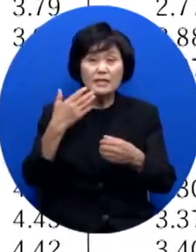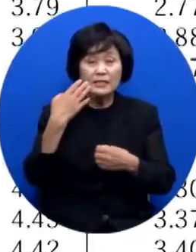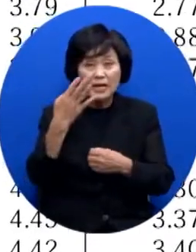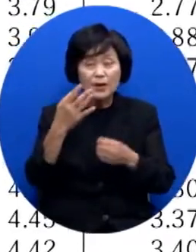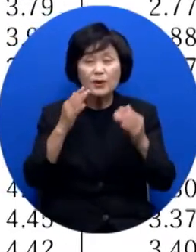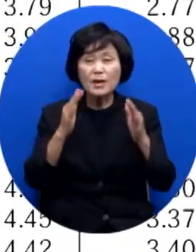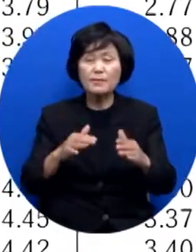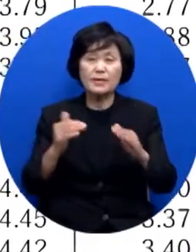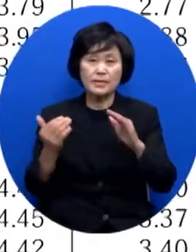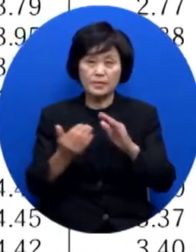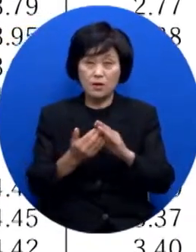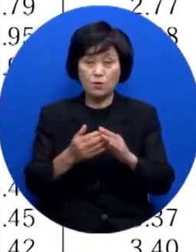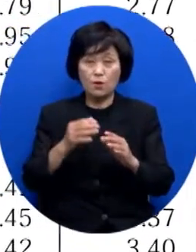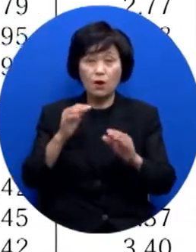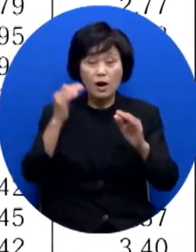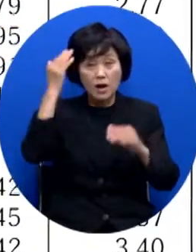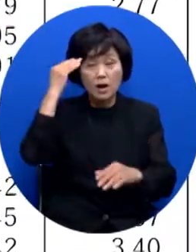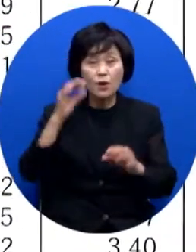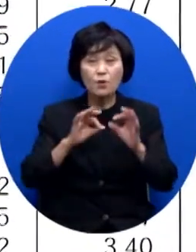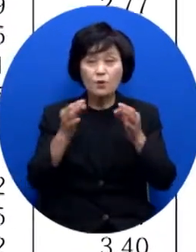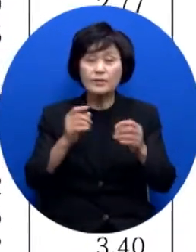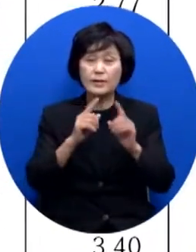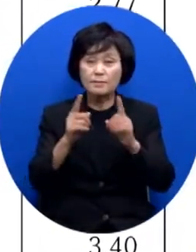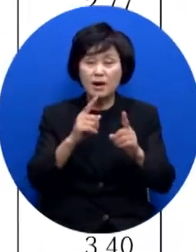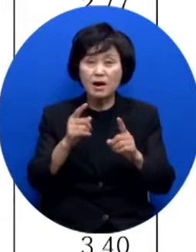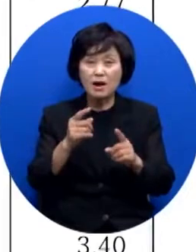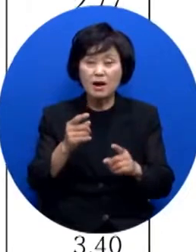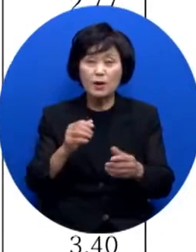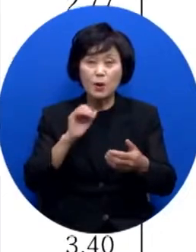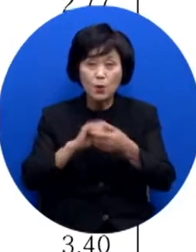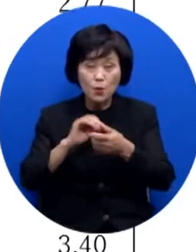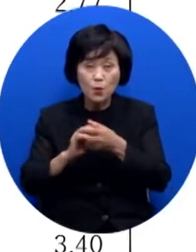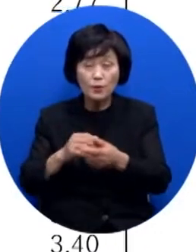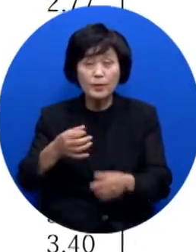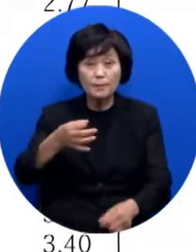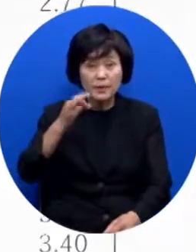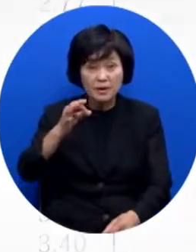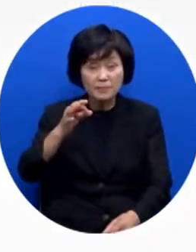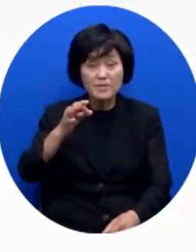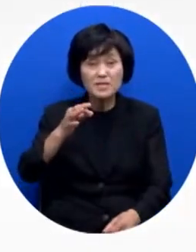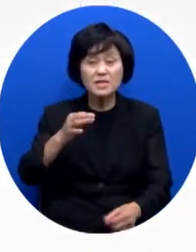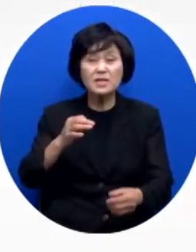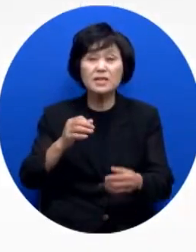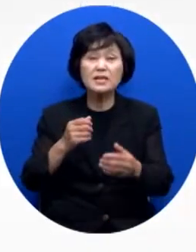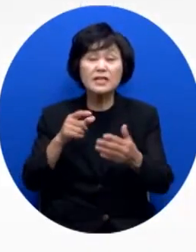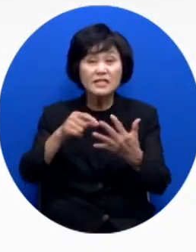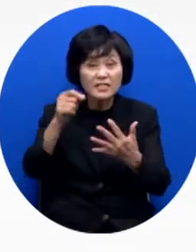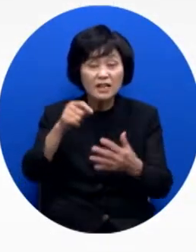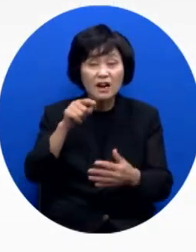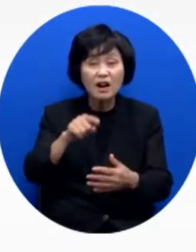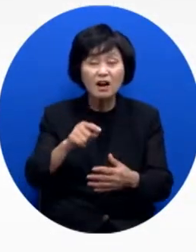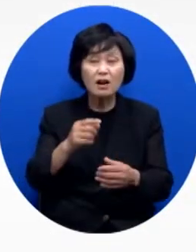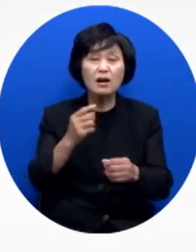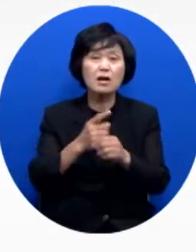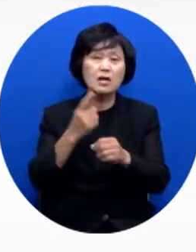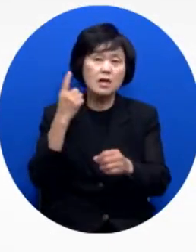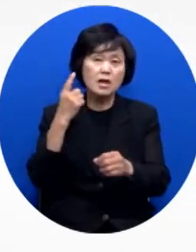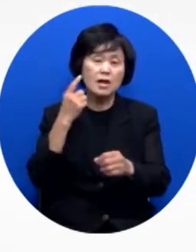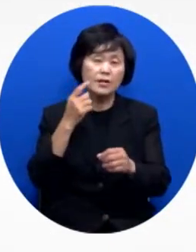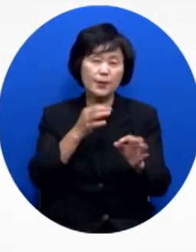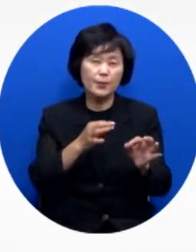나타났습니다. 한국은행은 고정금리로 선택하는 경향이 큰 주택담보대출의 비중이 지난달에 높아진